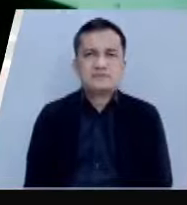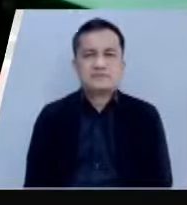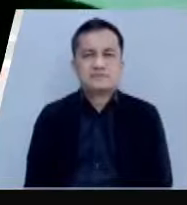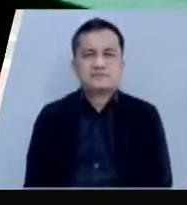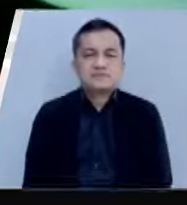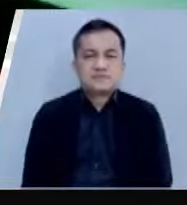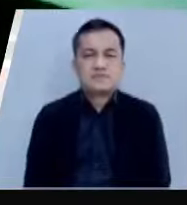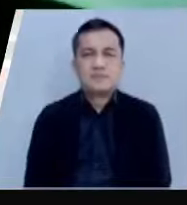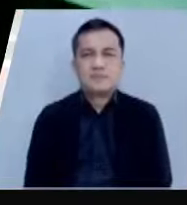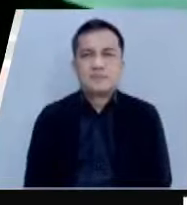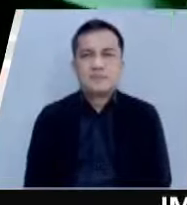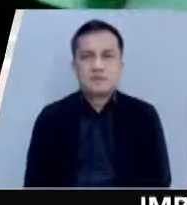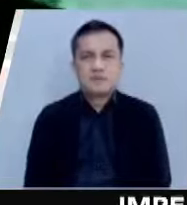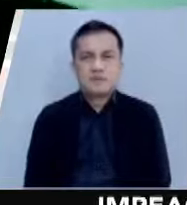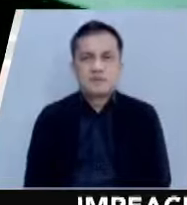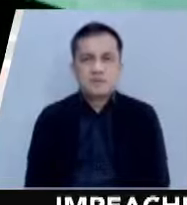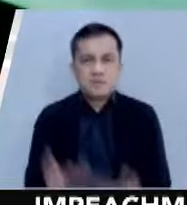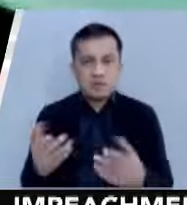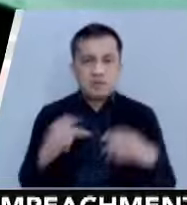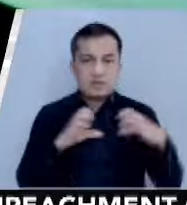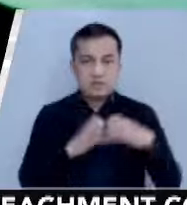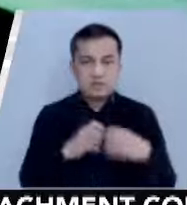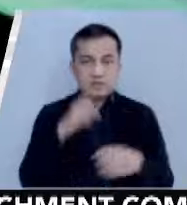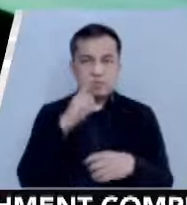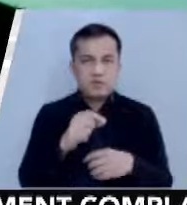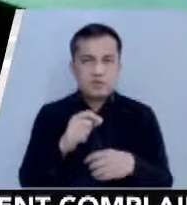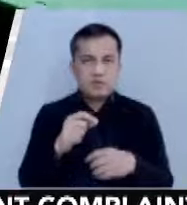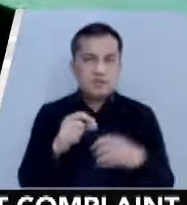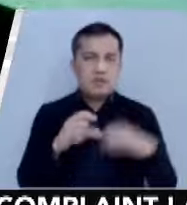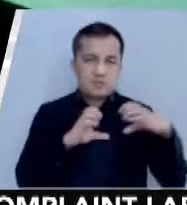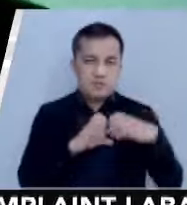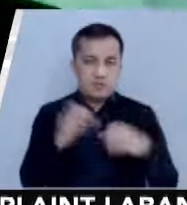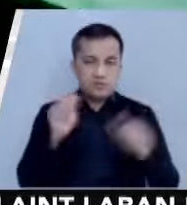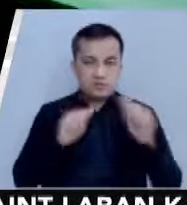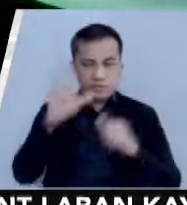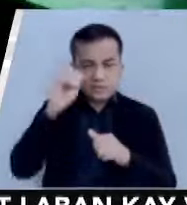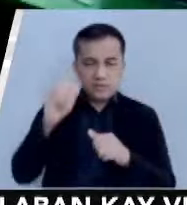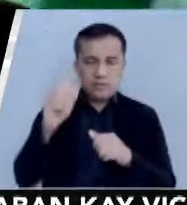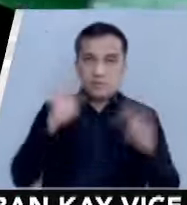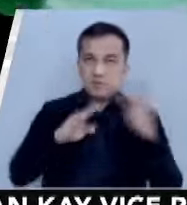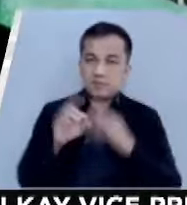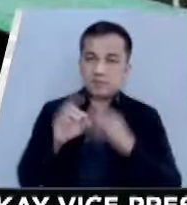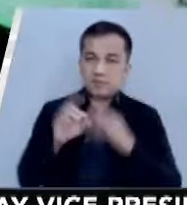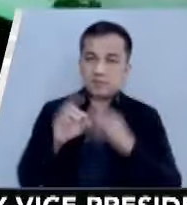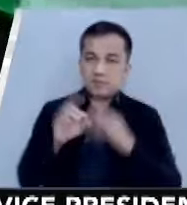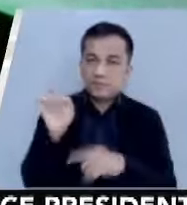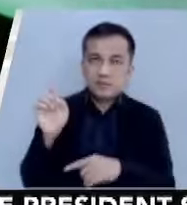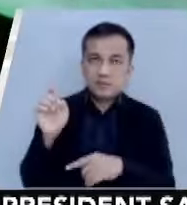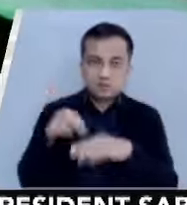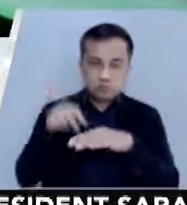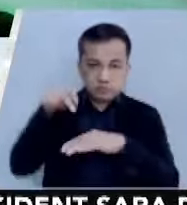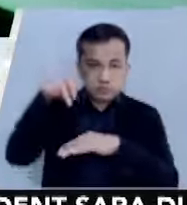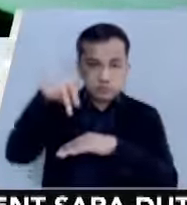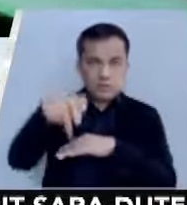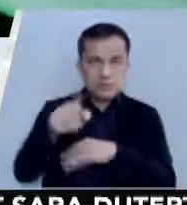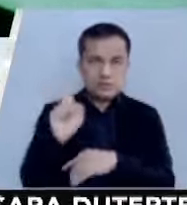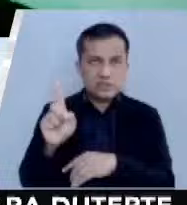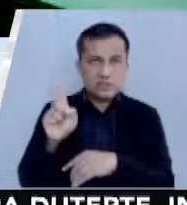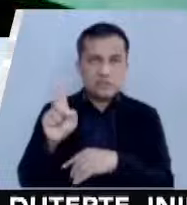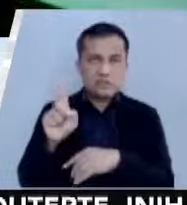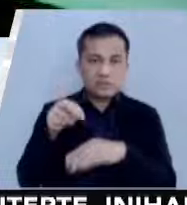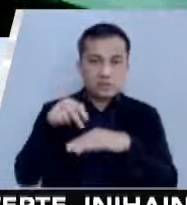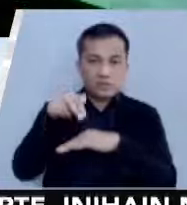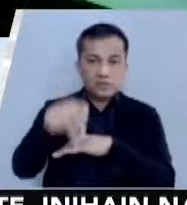Mga kapuso, isinumbong sa inyong Kapuso Action Man ang problema dito po sa isa sa mga overpass sa